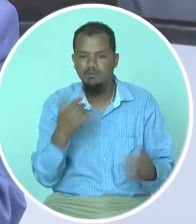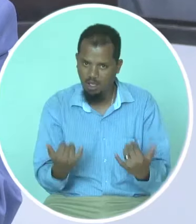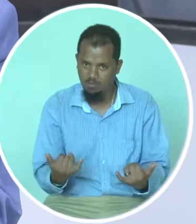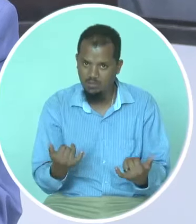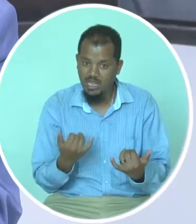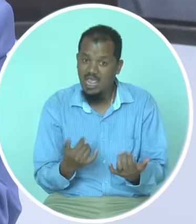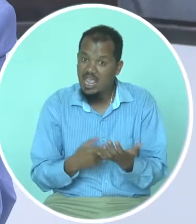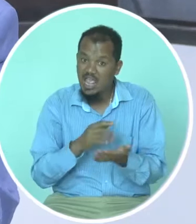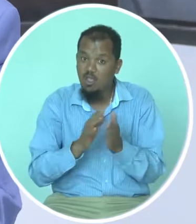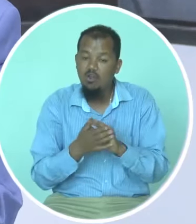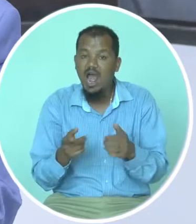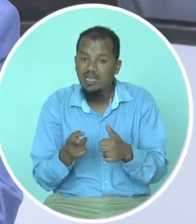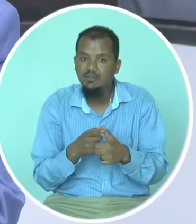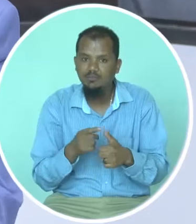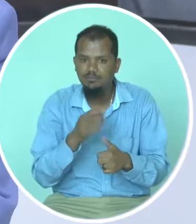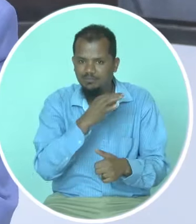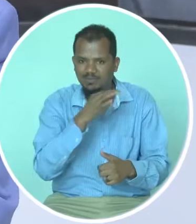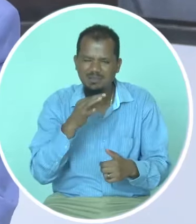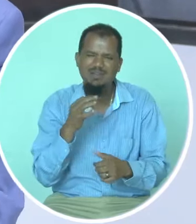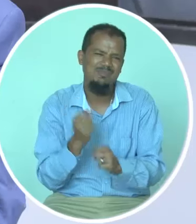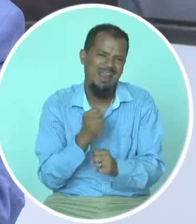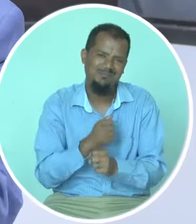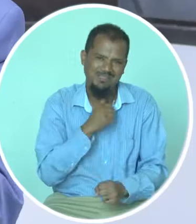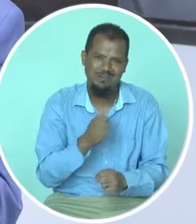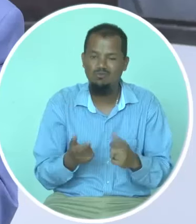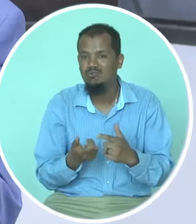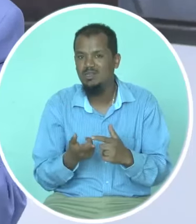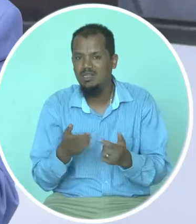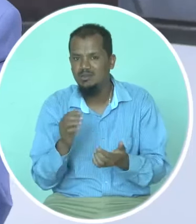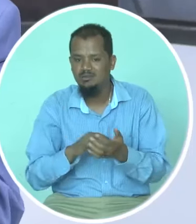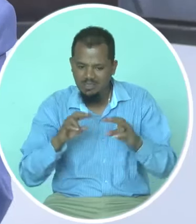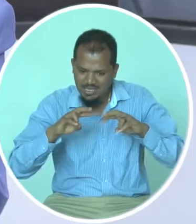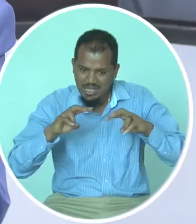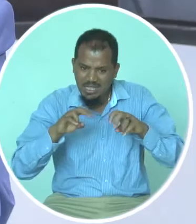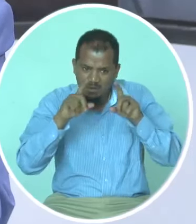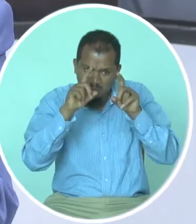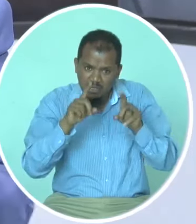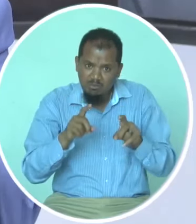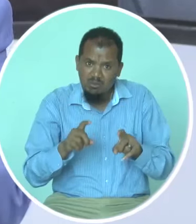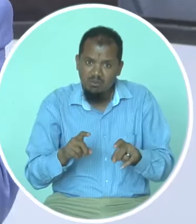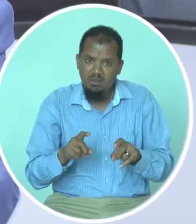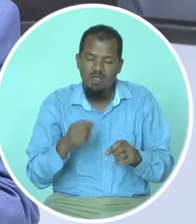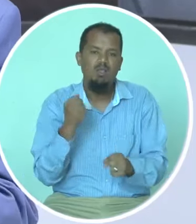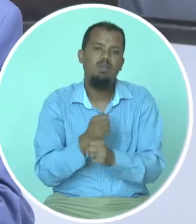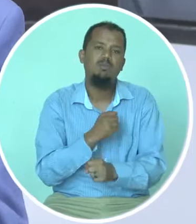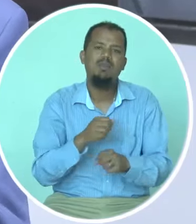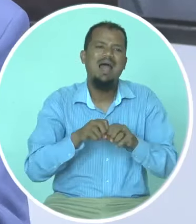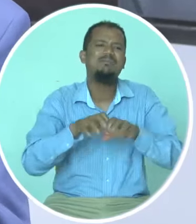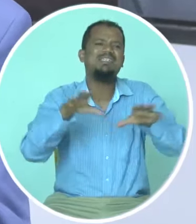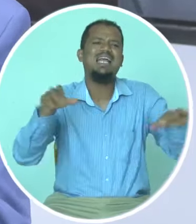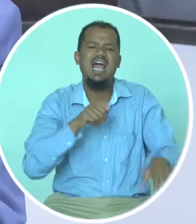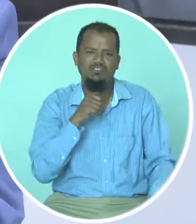አሁንም ይሄ የሆነው እንግዲህ አንደኛ በደም ባለመሰራቱ ሁለተኛ ደግሞ ጥናትና ምርምሩ